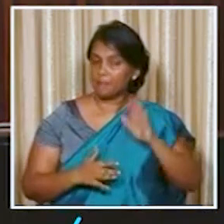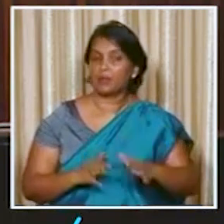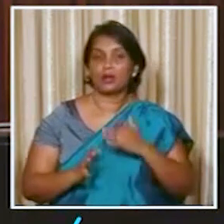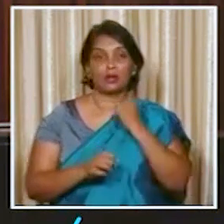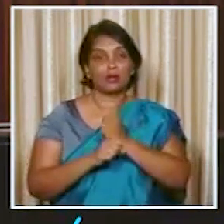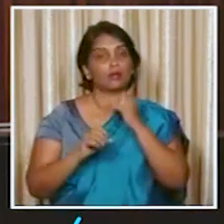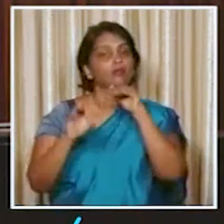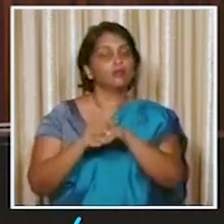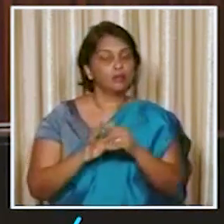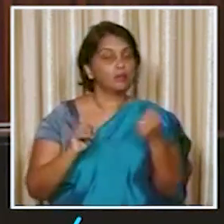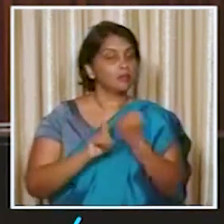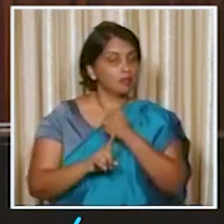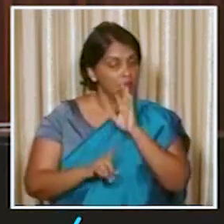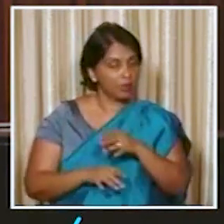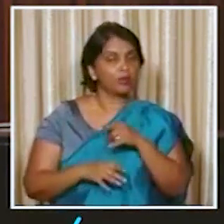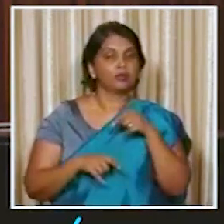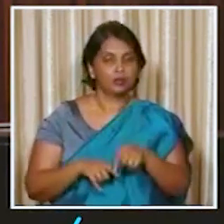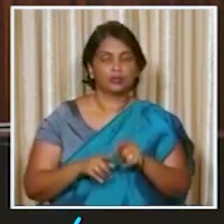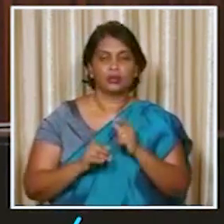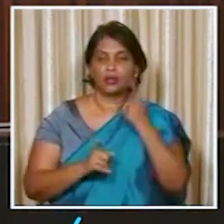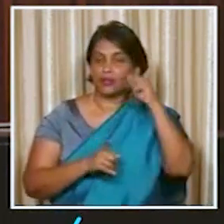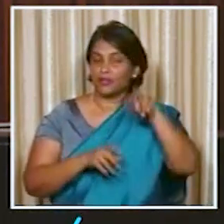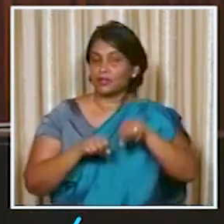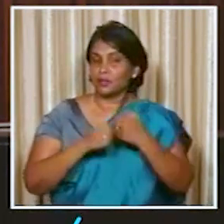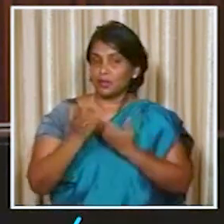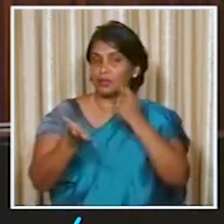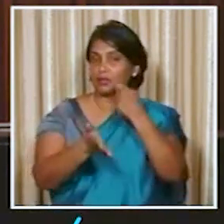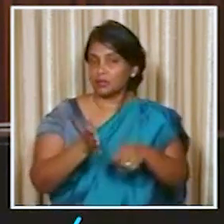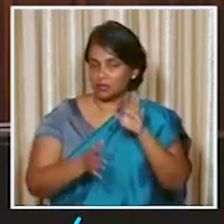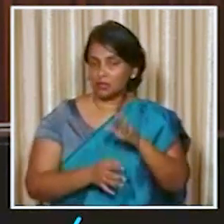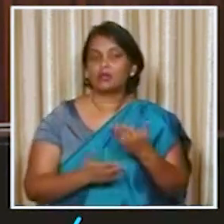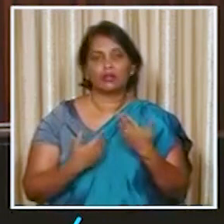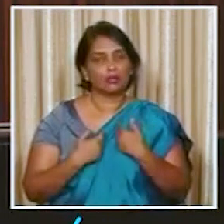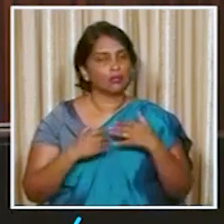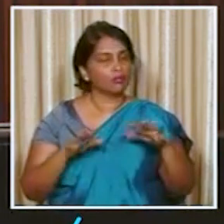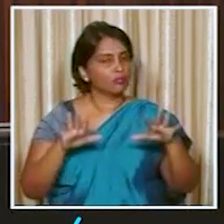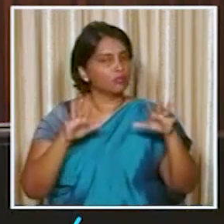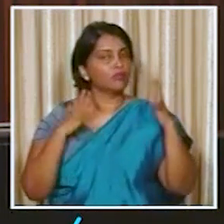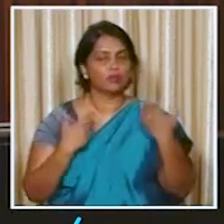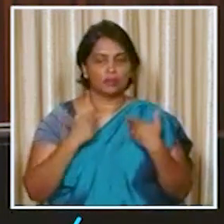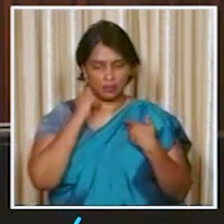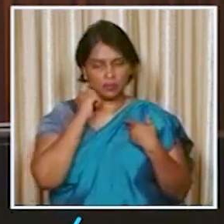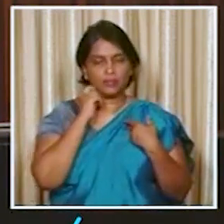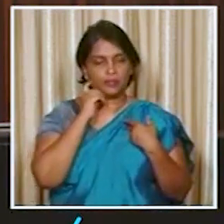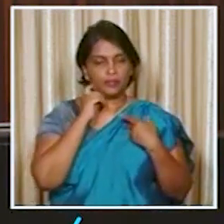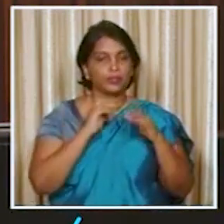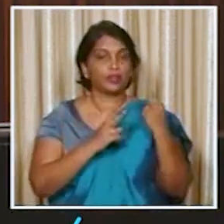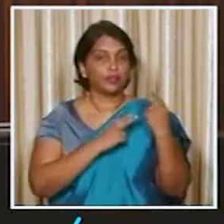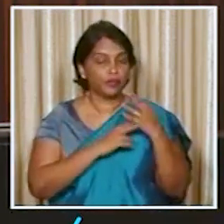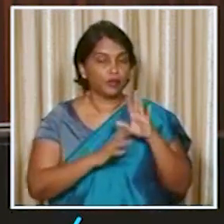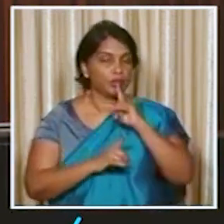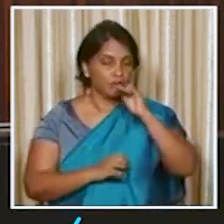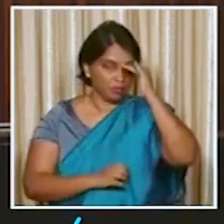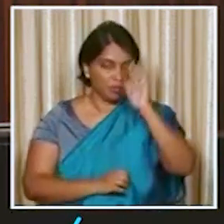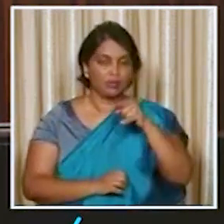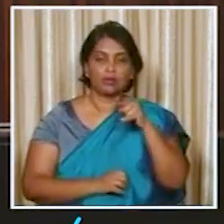රජයක් පිහිටීමට බලපෑම් කළ අයද මෙම විශ්වාස භංගයේ යෝජනාවට අත්සන් තබා තිබීම මට පුදුමය ගෙන දෙන්නකි වගකීතු කතානායකරු